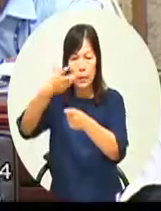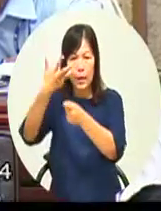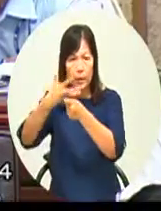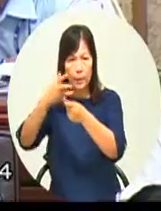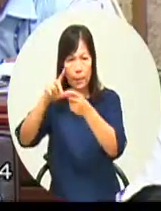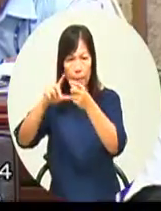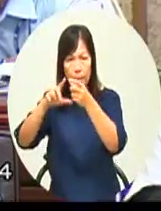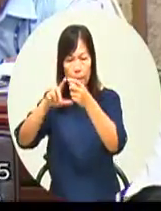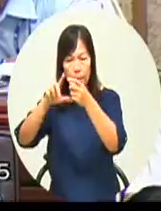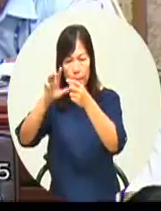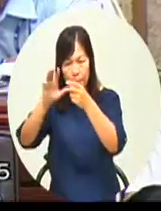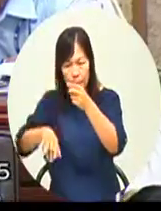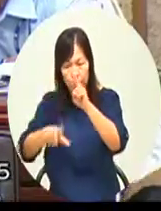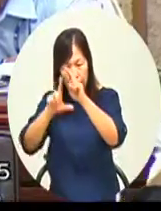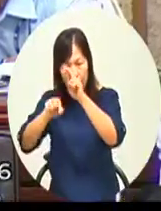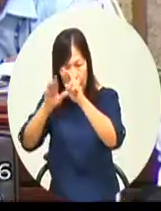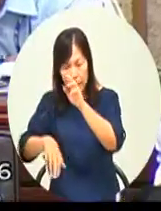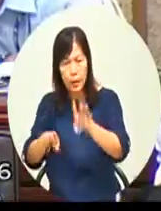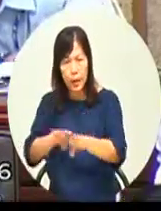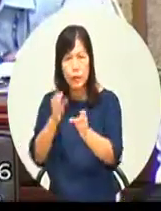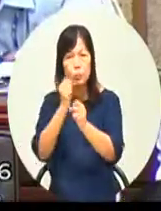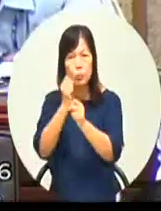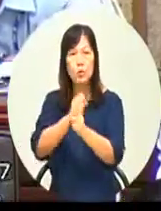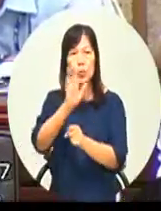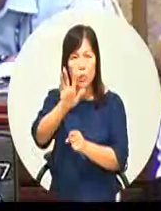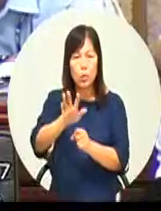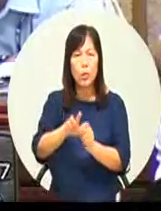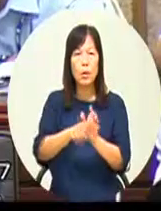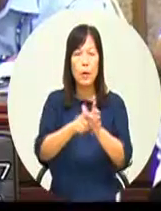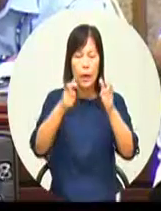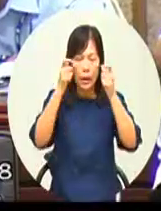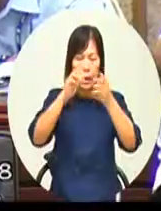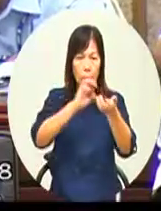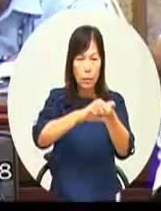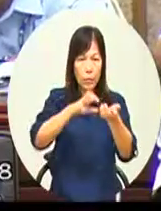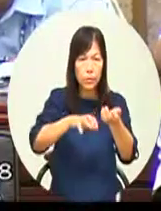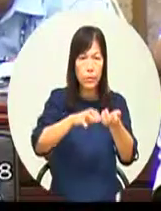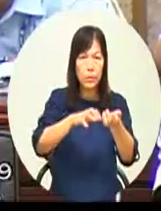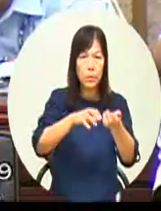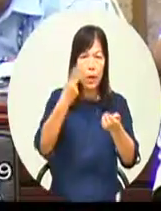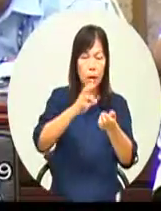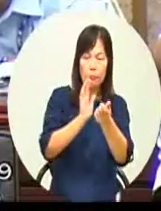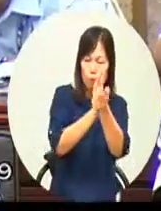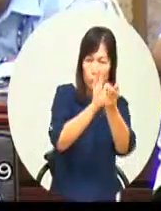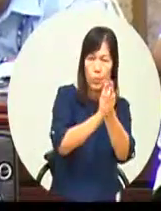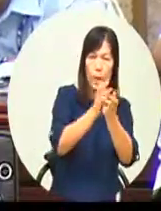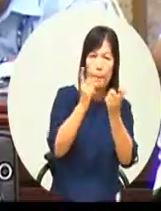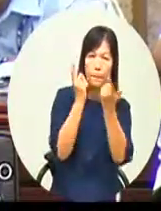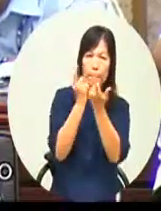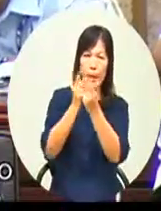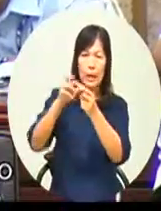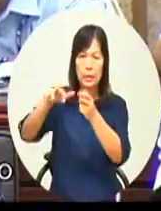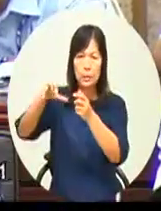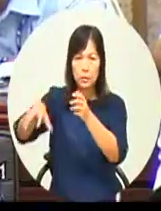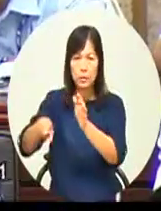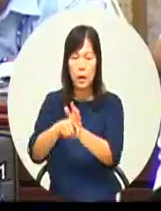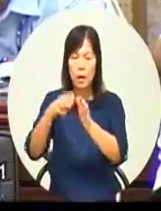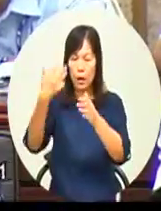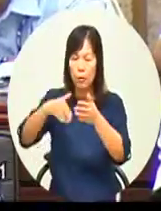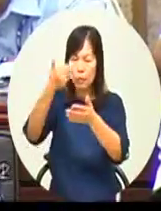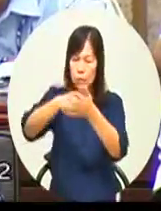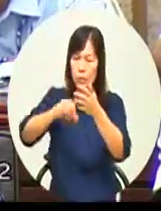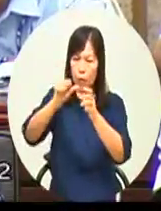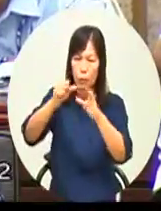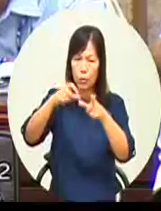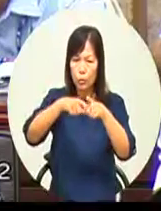以加入营运。那除了高一之外，我们目前要积极推进的部分，北机场部分目前还有五公顷部分都